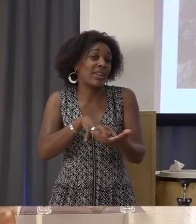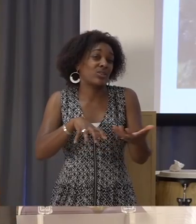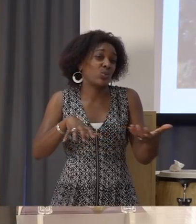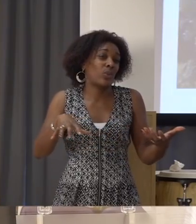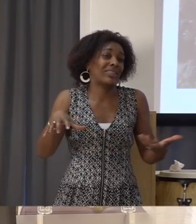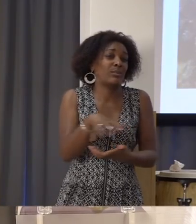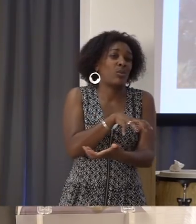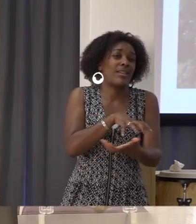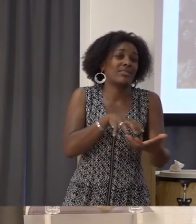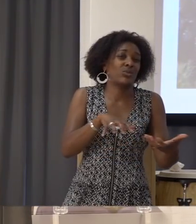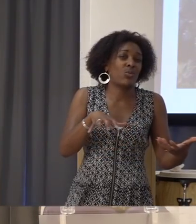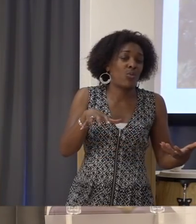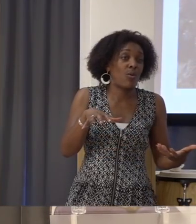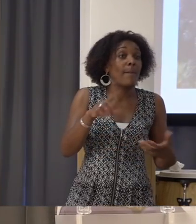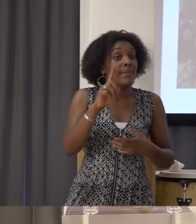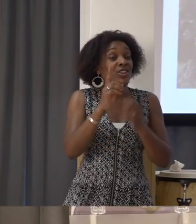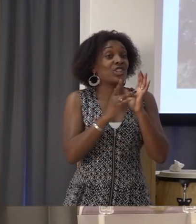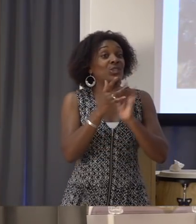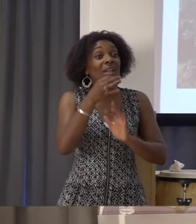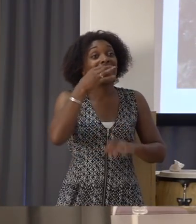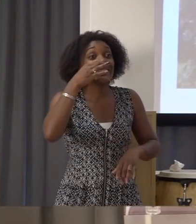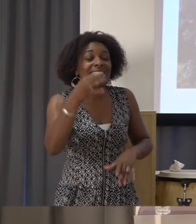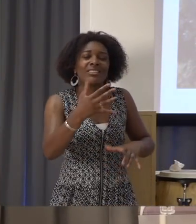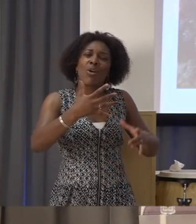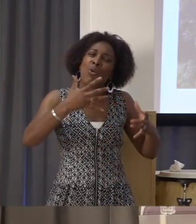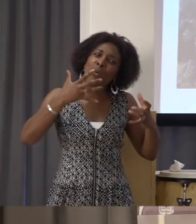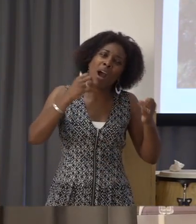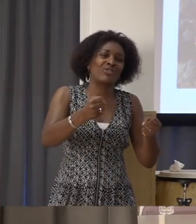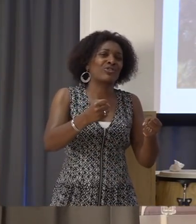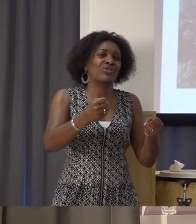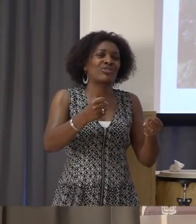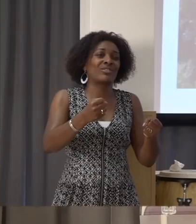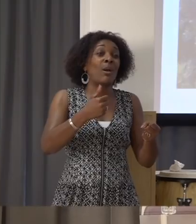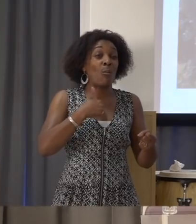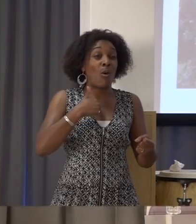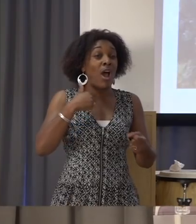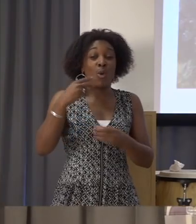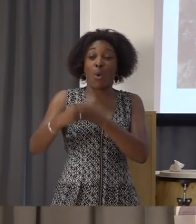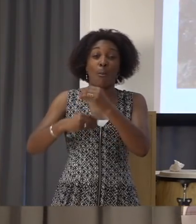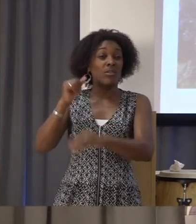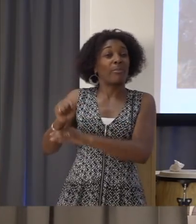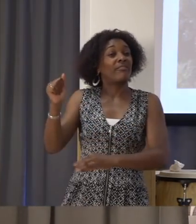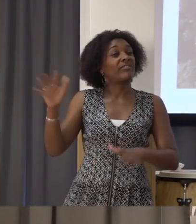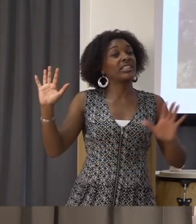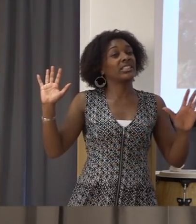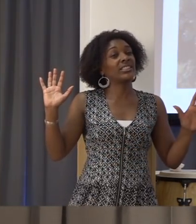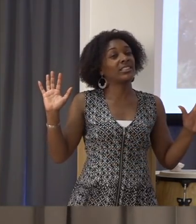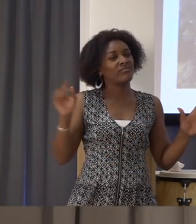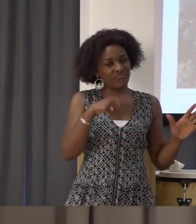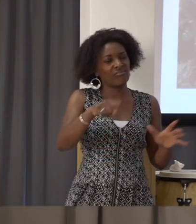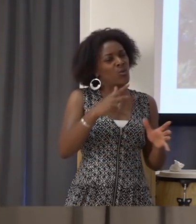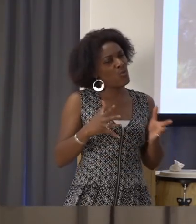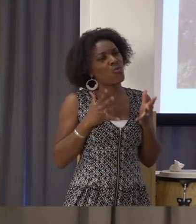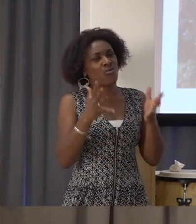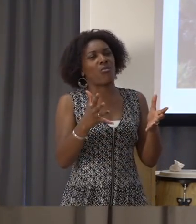Mais il ajoute, prenez courage, car j'ai vaincu le monde. Le monde qui